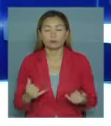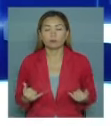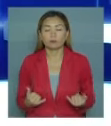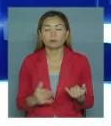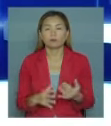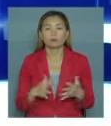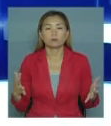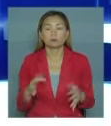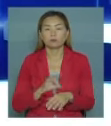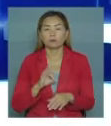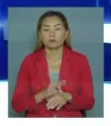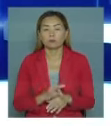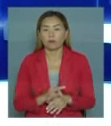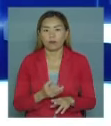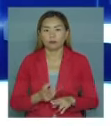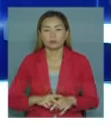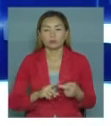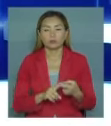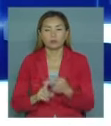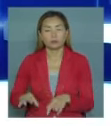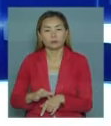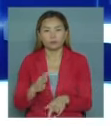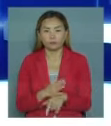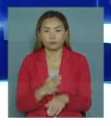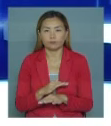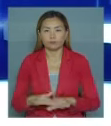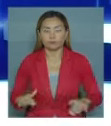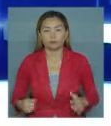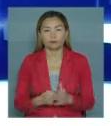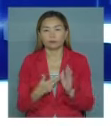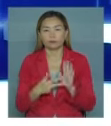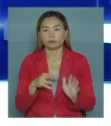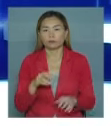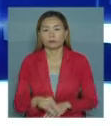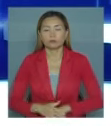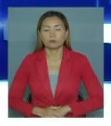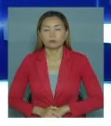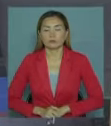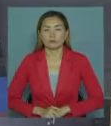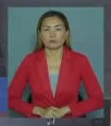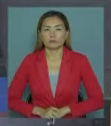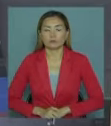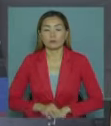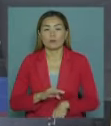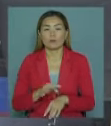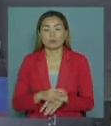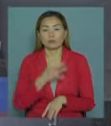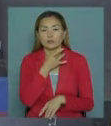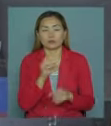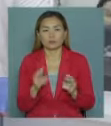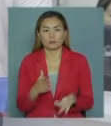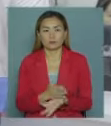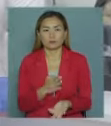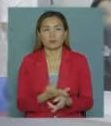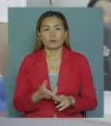время большинство заболевших этим заразным заболеванием – дети до 8 лет. Коклюш – одно из самых опасных